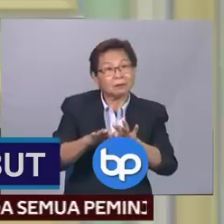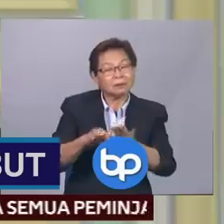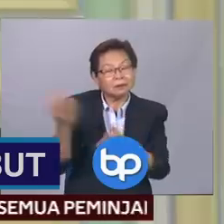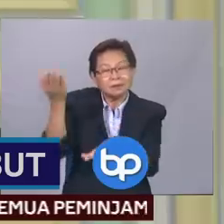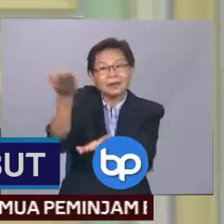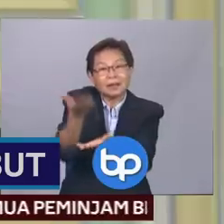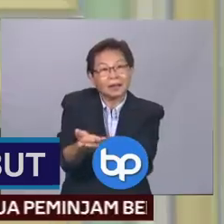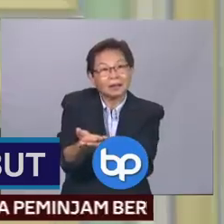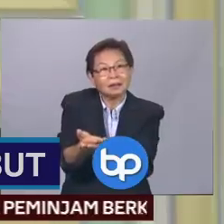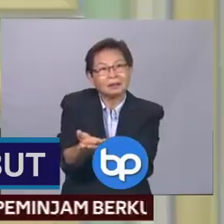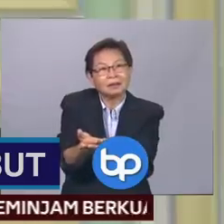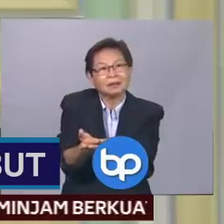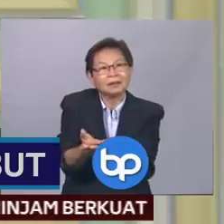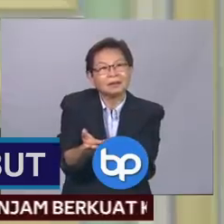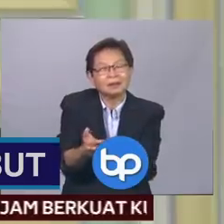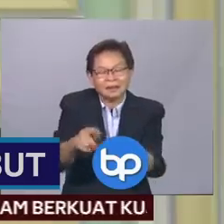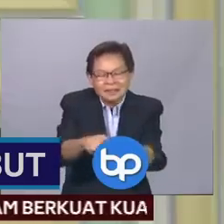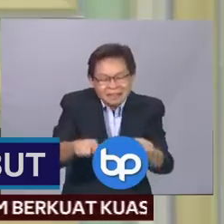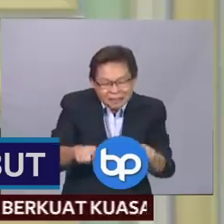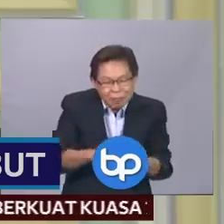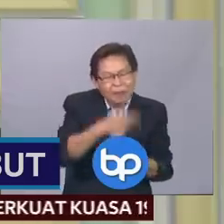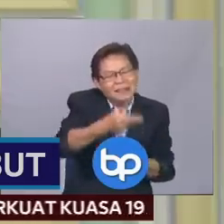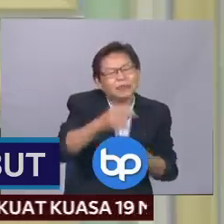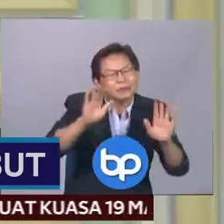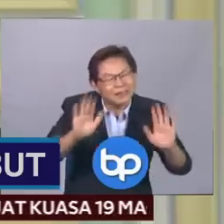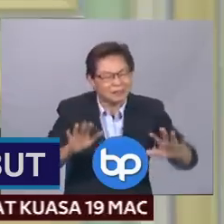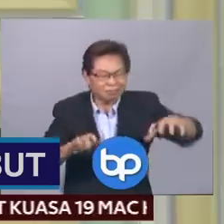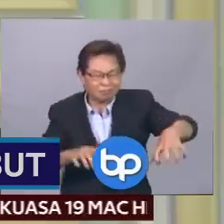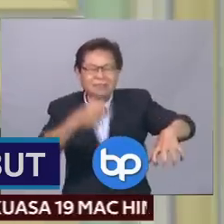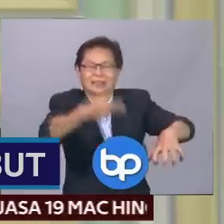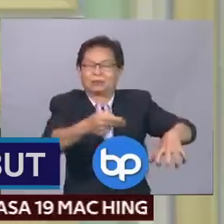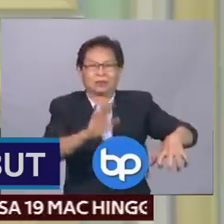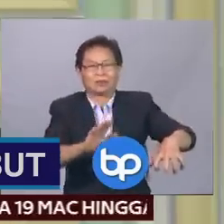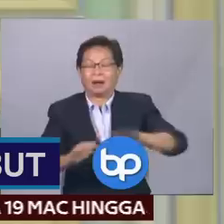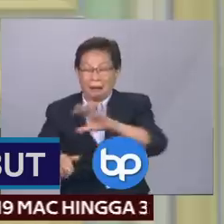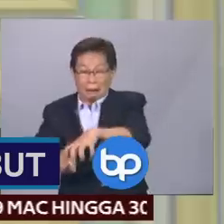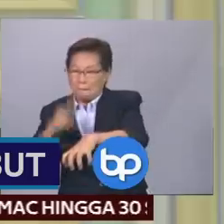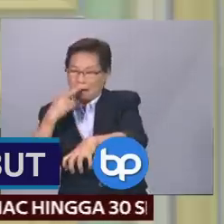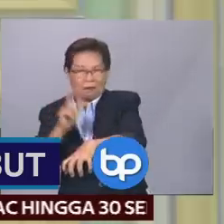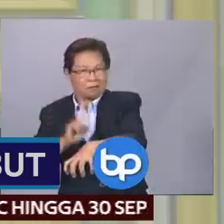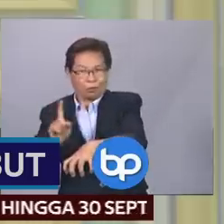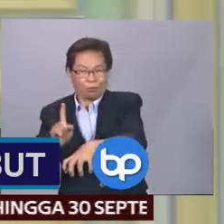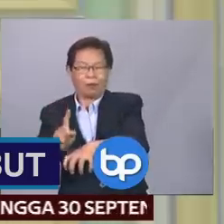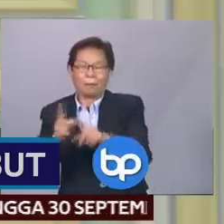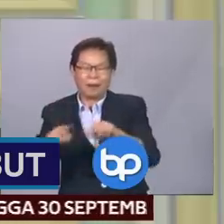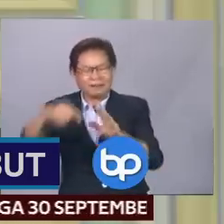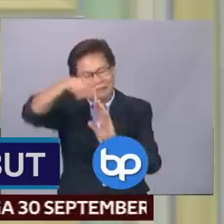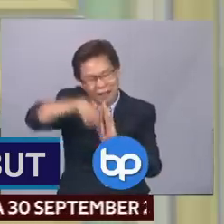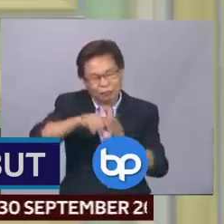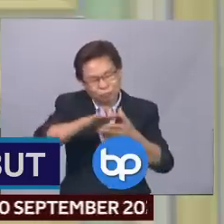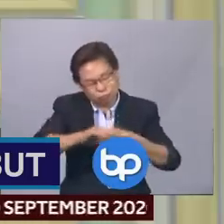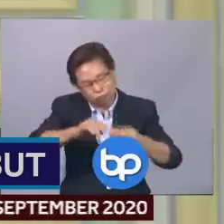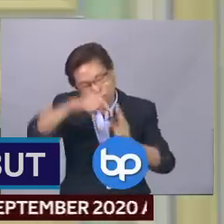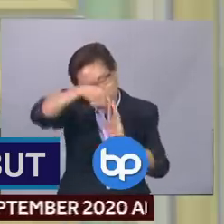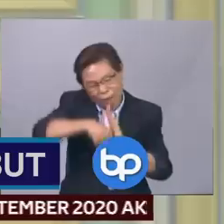cadangannya adalah di kawasan hijau sahaja, bukan di kawasan merah dan sebagainya. Walau manapun detailnya akan